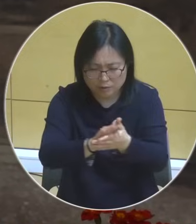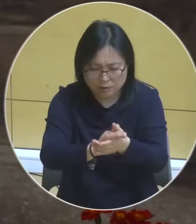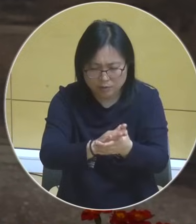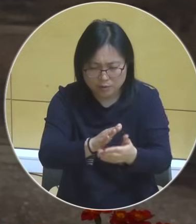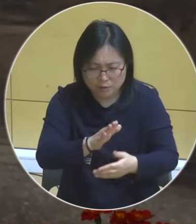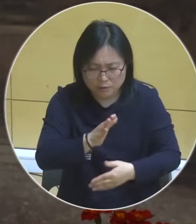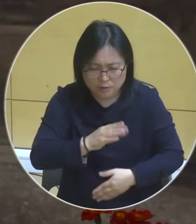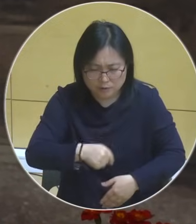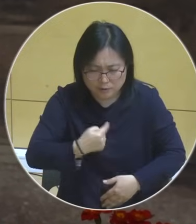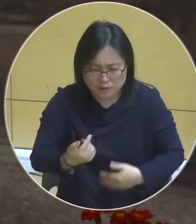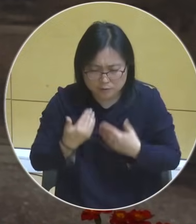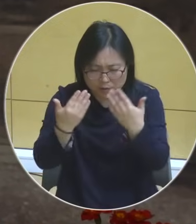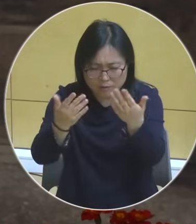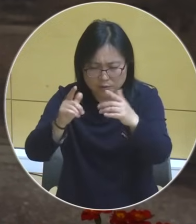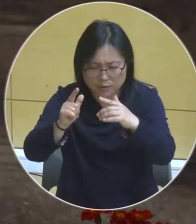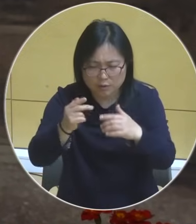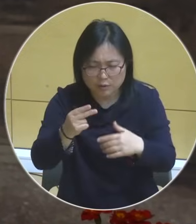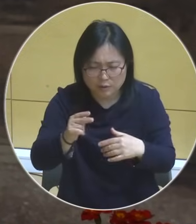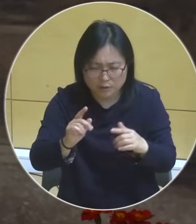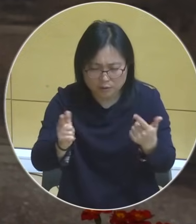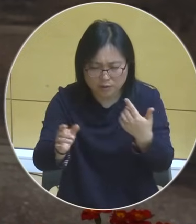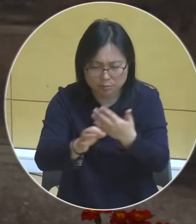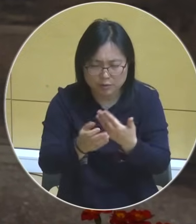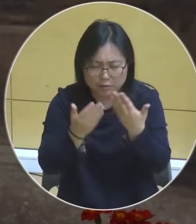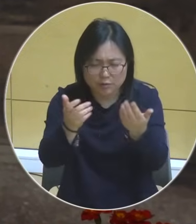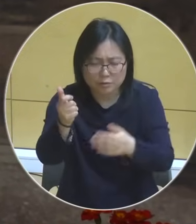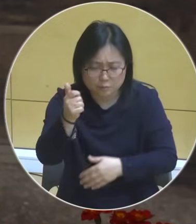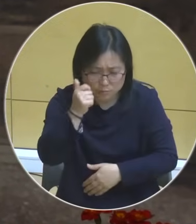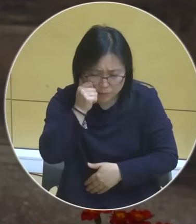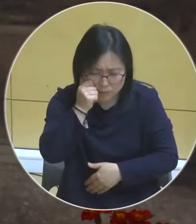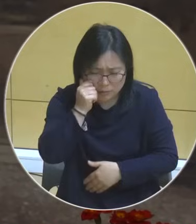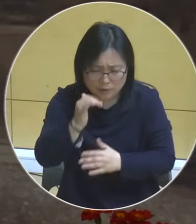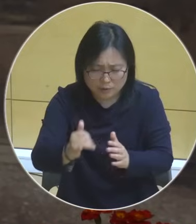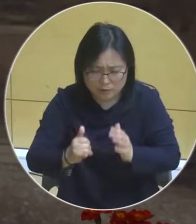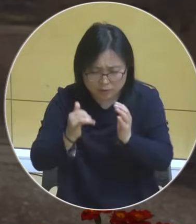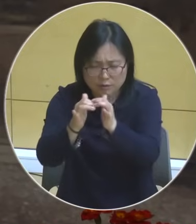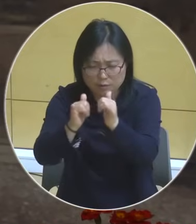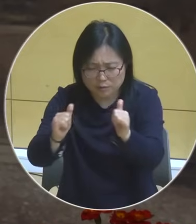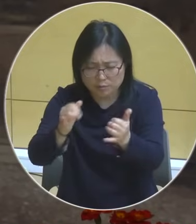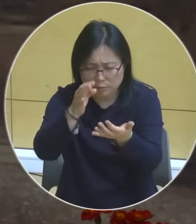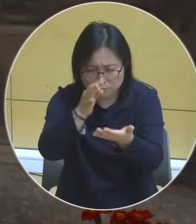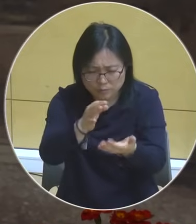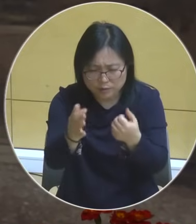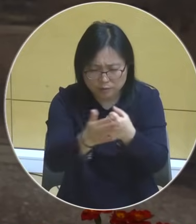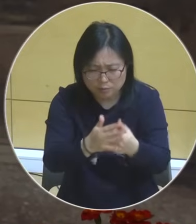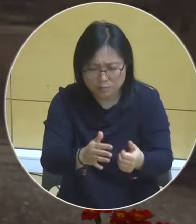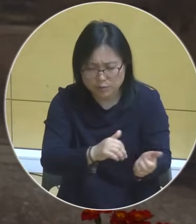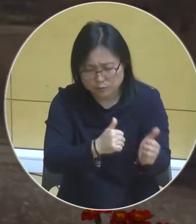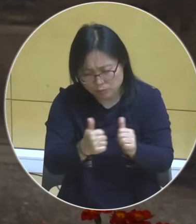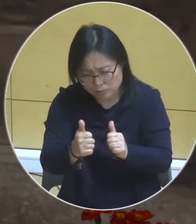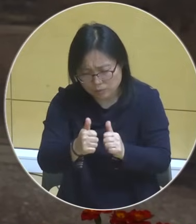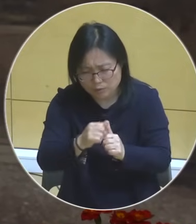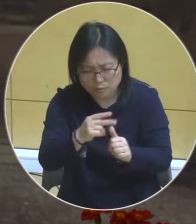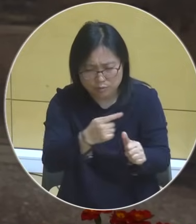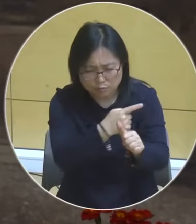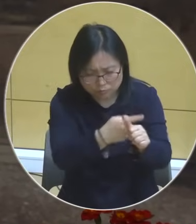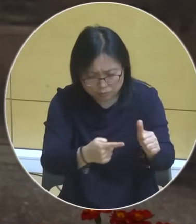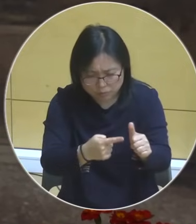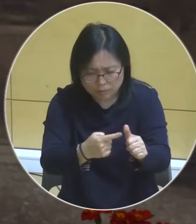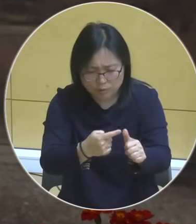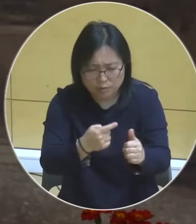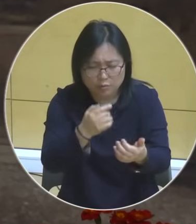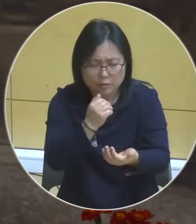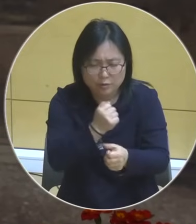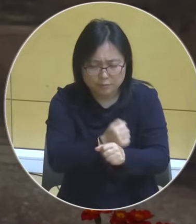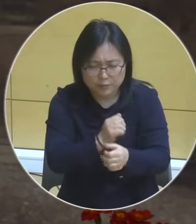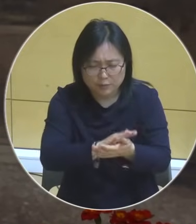정말 자신을 드리지 않으면 드릴 수 없는 물질입니다. 세상 사람들은 이 물질 때문에 죽기도 하고 죽이기도 합니다.